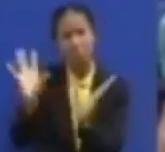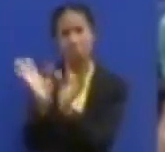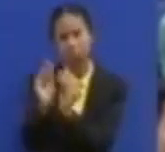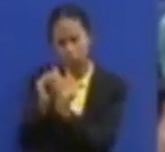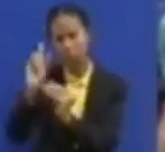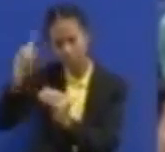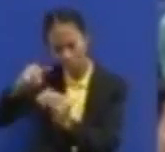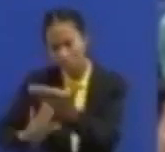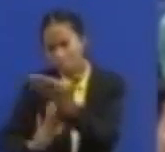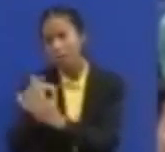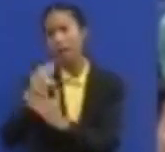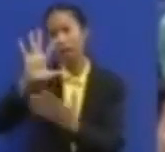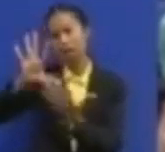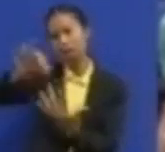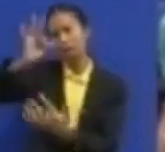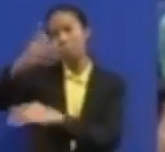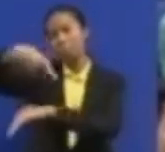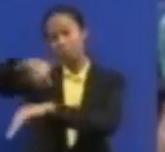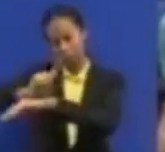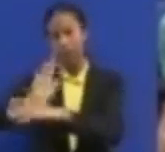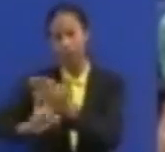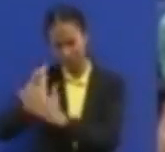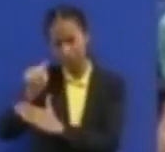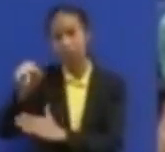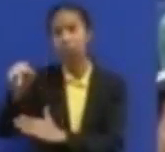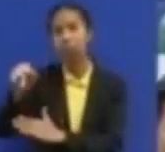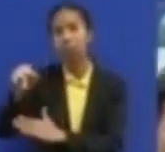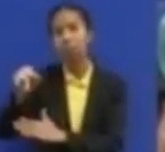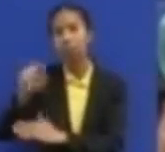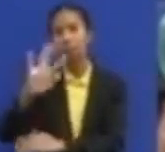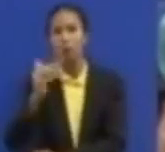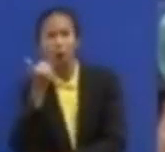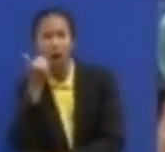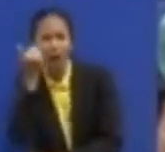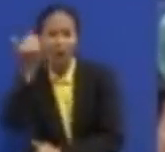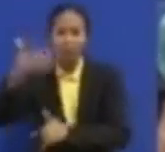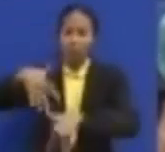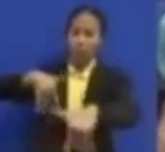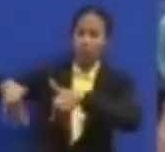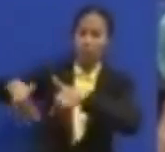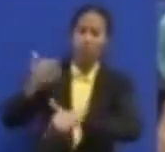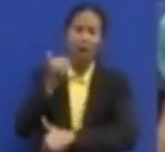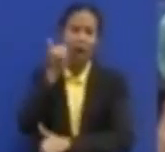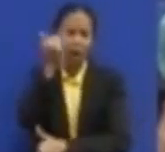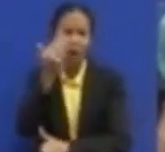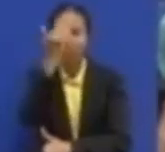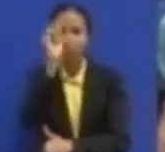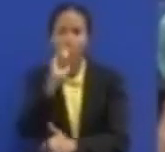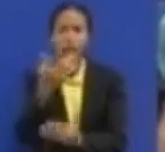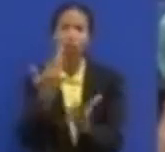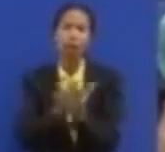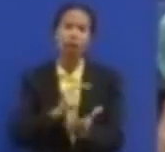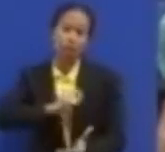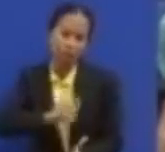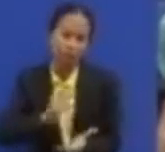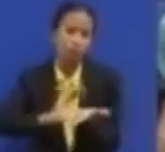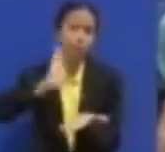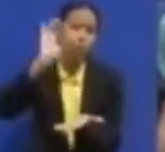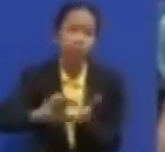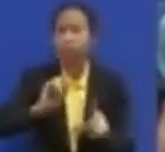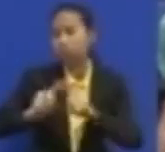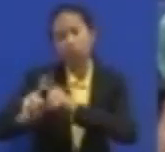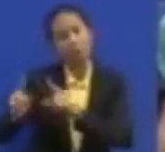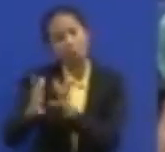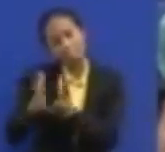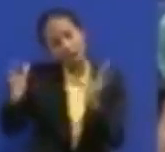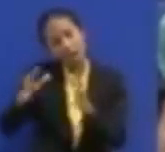ได้มันไม่ต้องอายชาวบ้านครับแล้วเราลงทุนลงแรงกันมาเยอะเหมือนท่านจิรยุว่าแล้วสภ